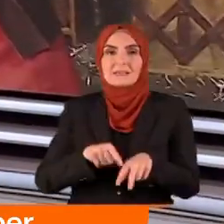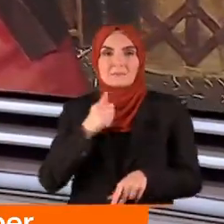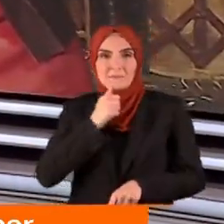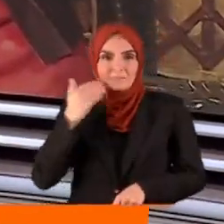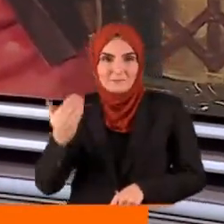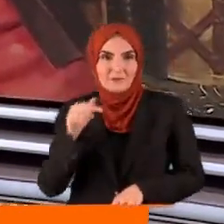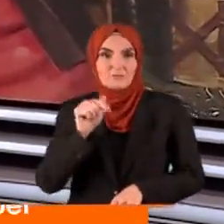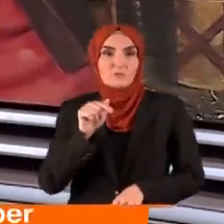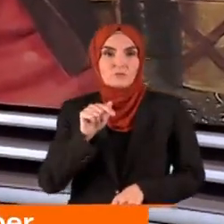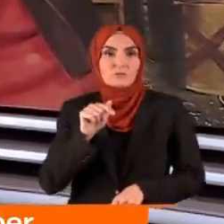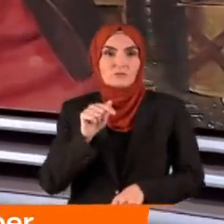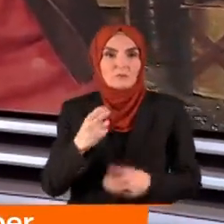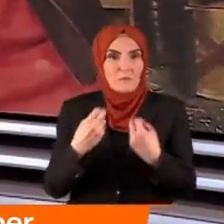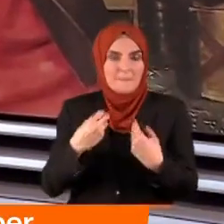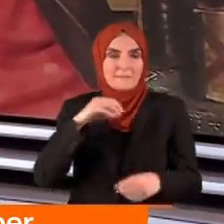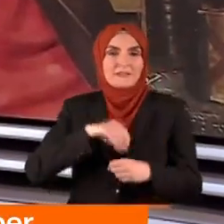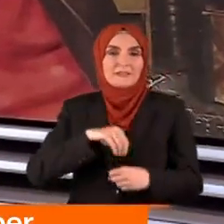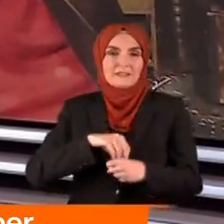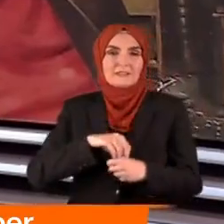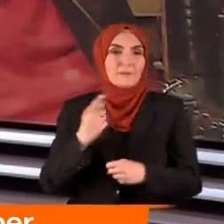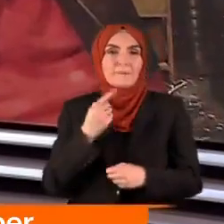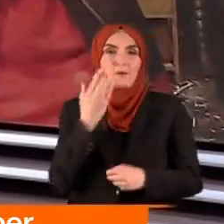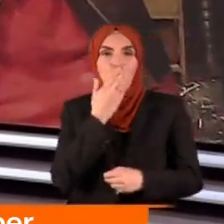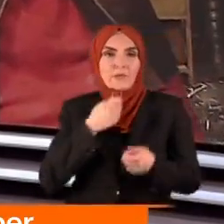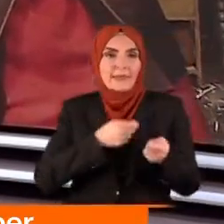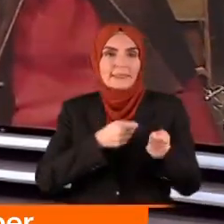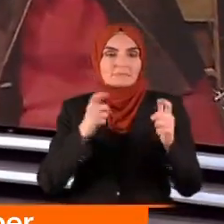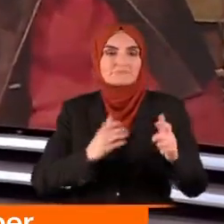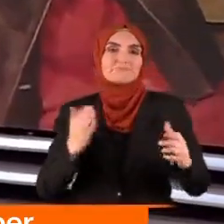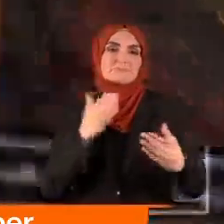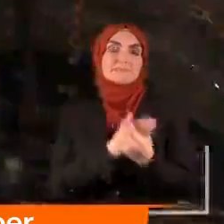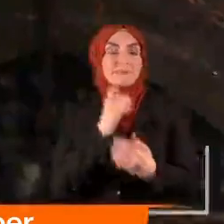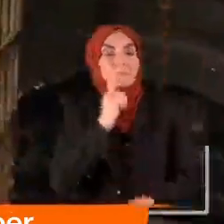akademisine gitti. Gelin bir izleyelim bakalım işin sırrı neymiş?